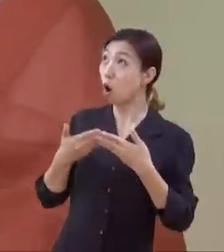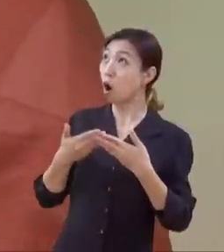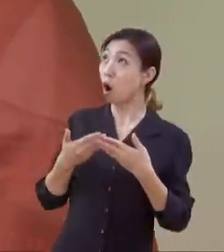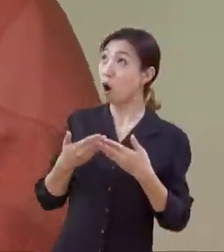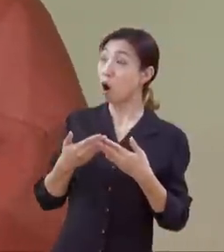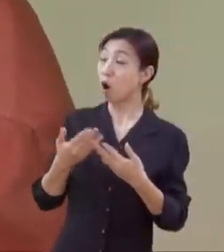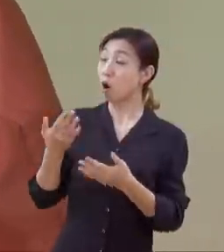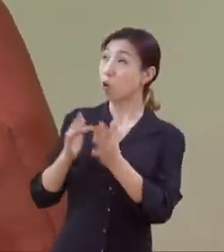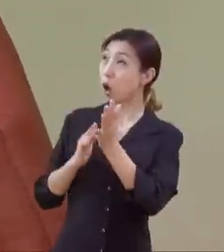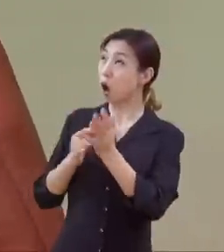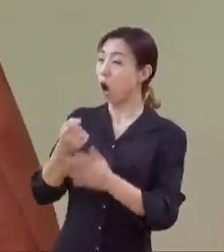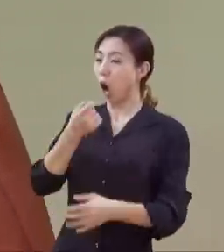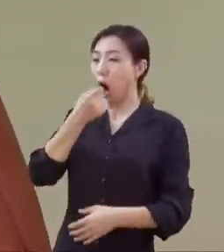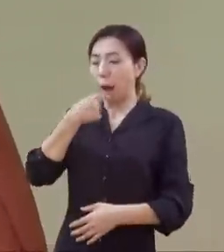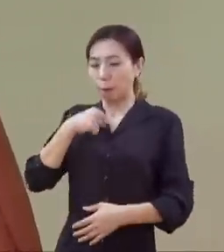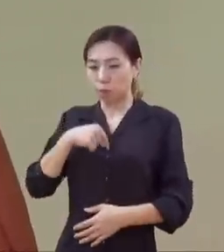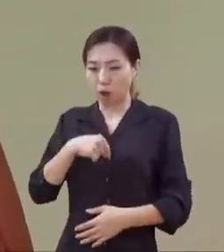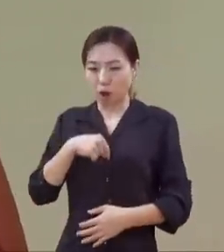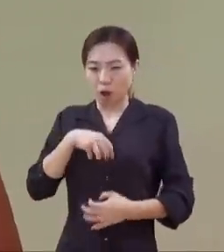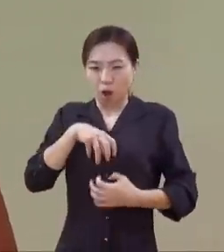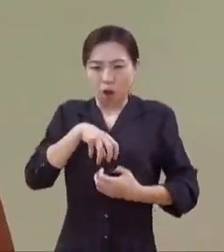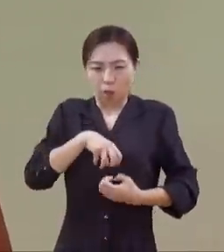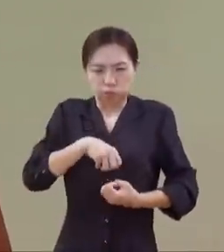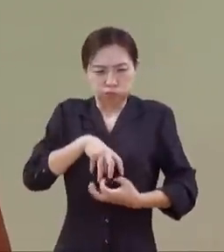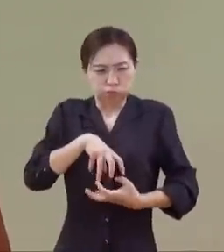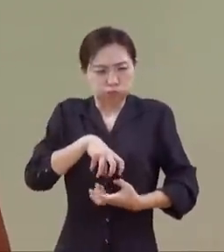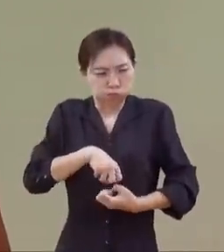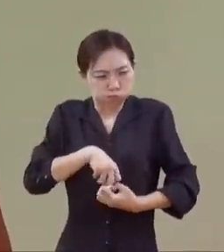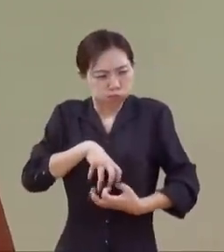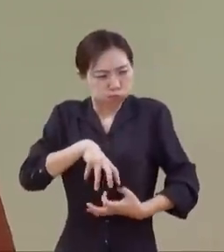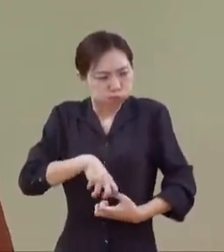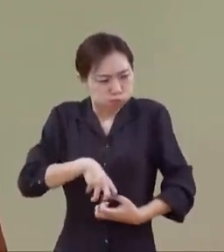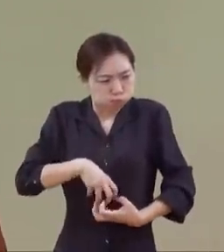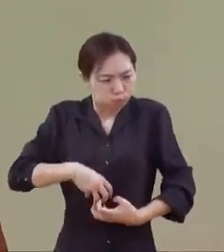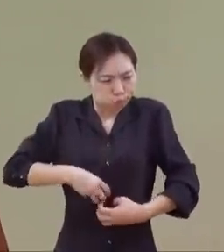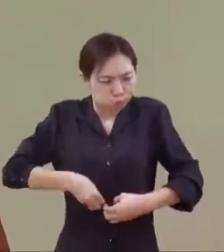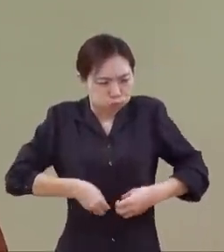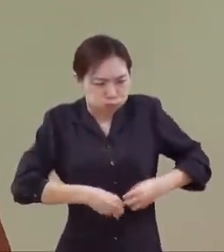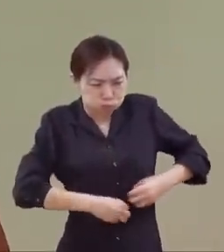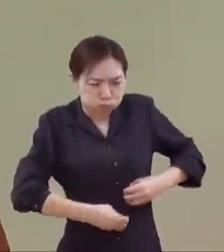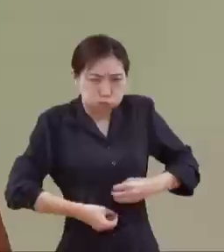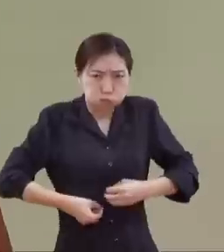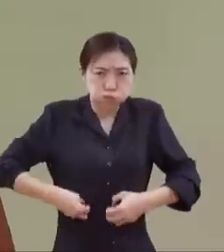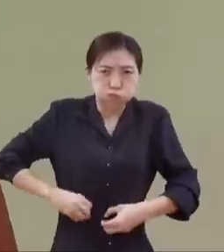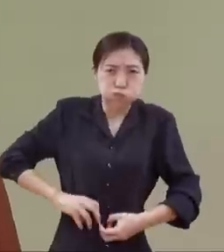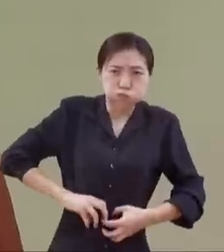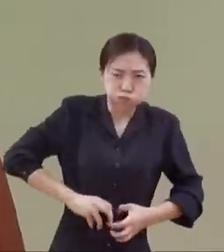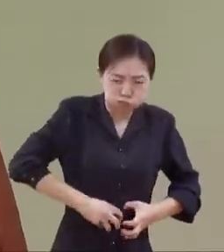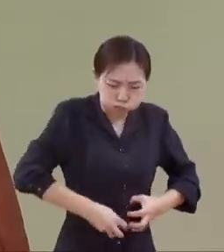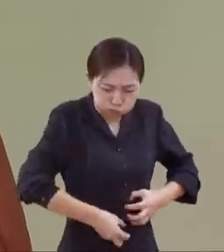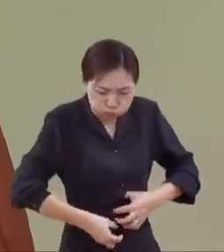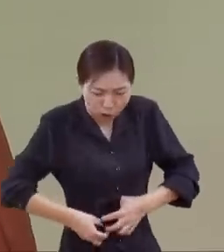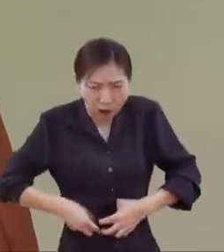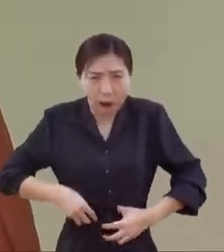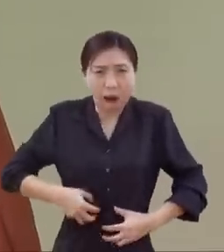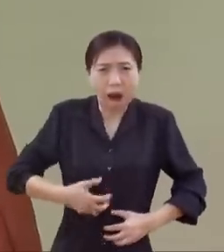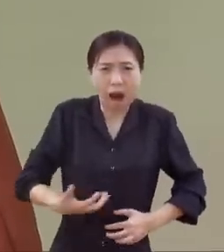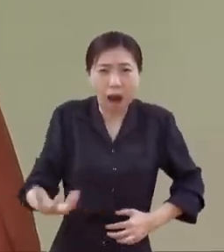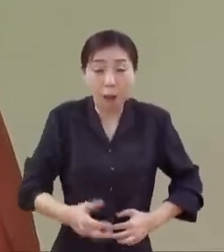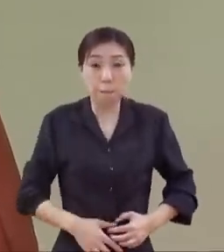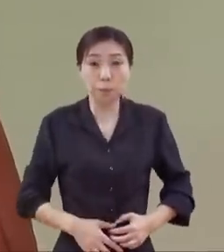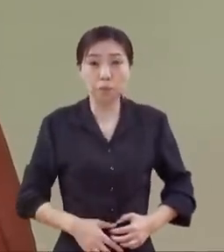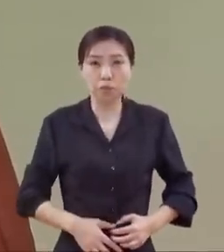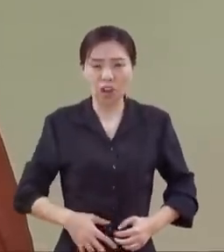속이 막 울렁울렁 술렁술렁 속이 막 꿈틀꿈틀대더니 뱃속에